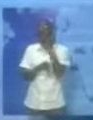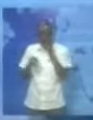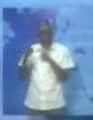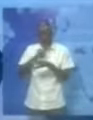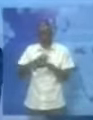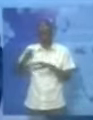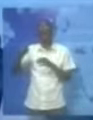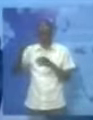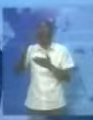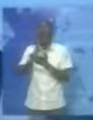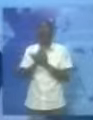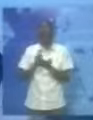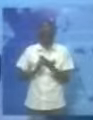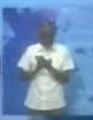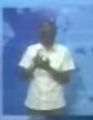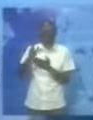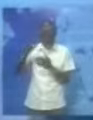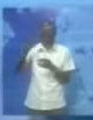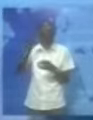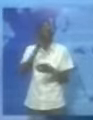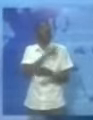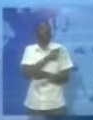par la gendarmerie. Sieur Sylvester.